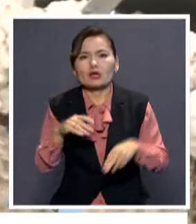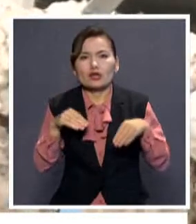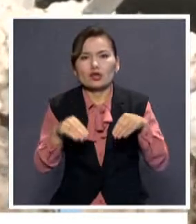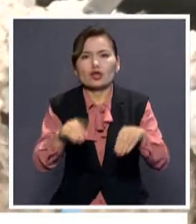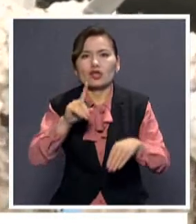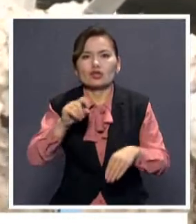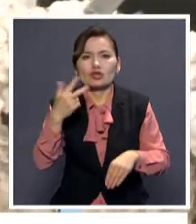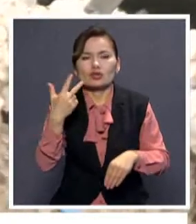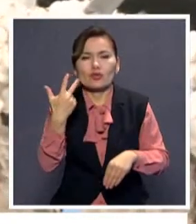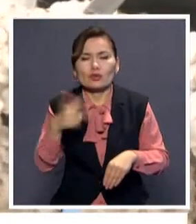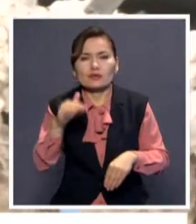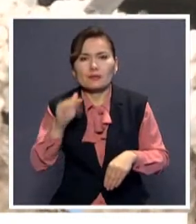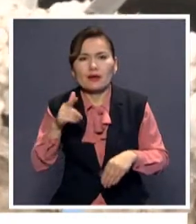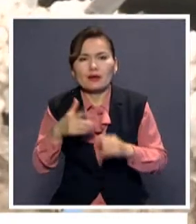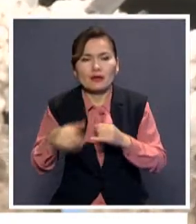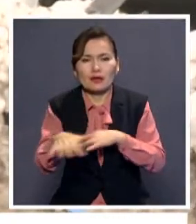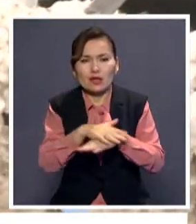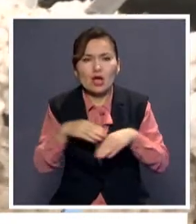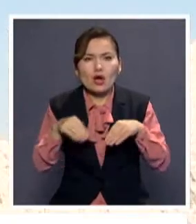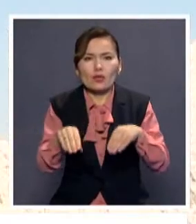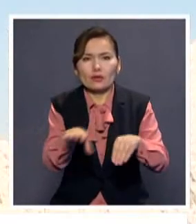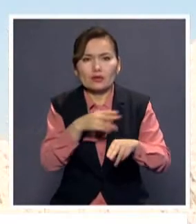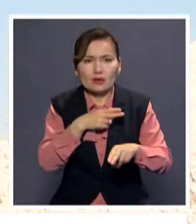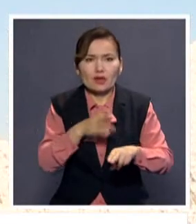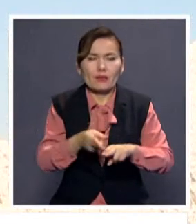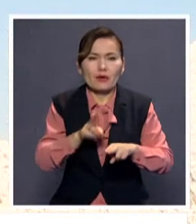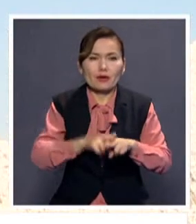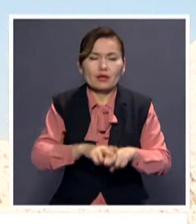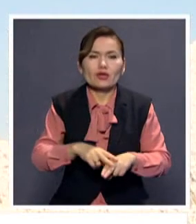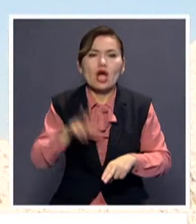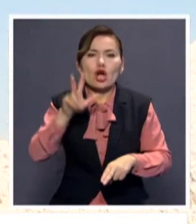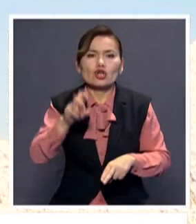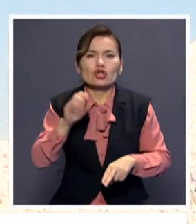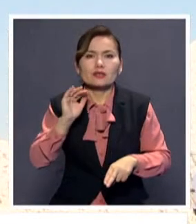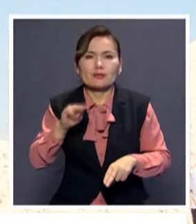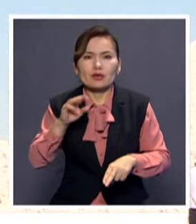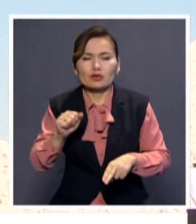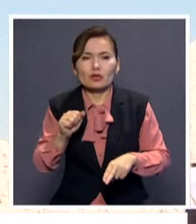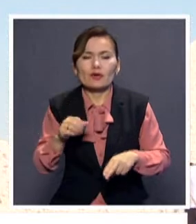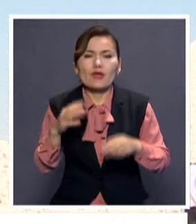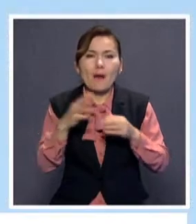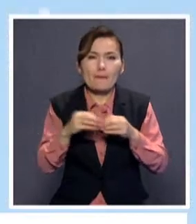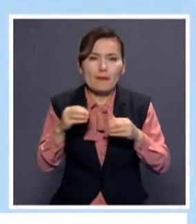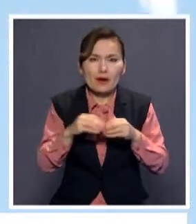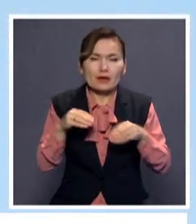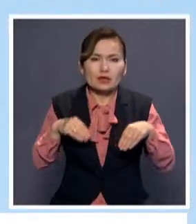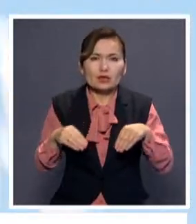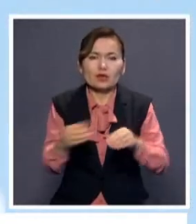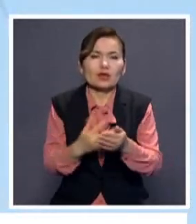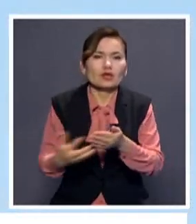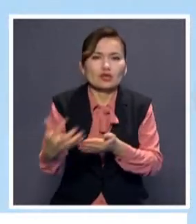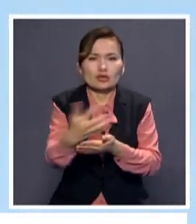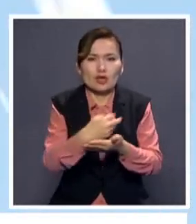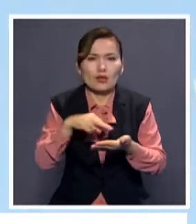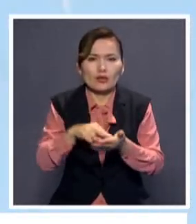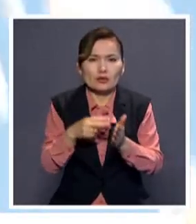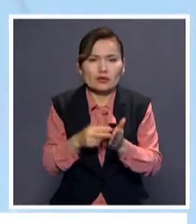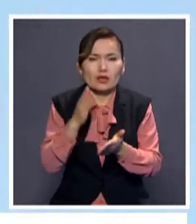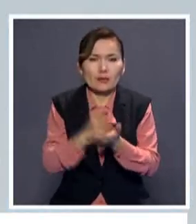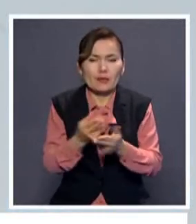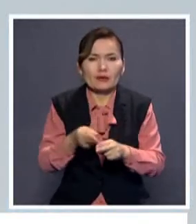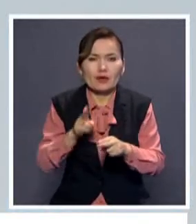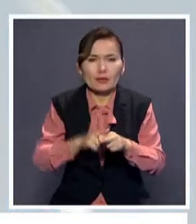жерге шит сепкен болатын. Алдын ала жасалған болжам бойынша 300 мың тонна мақта талшығын жинап алу көзделіп отыр. Шаруалар осыған